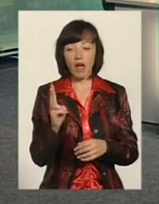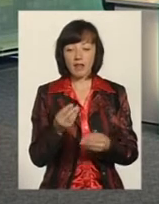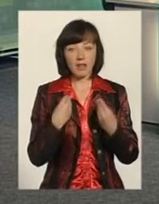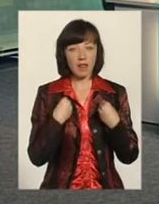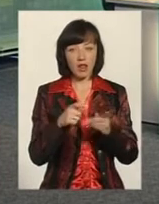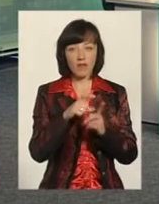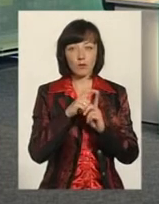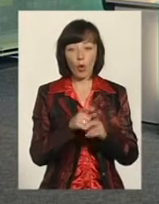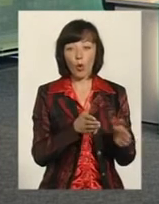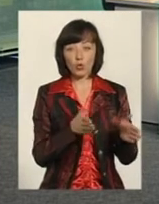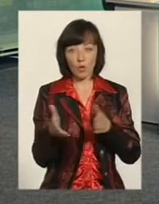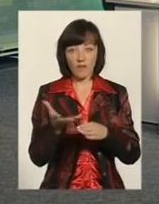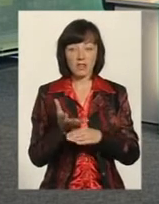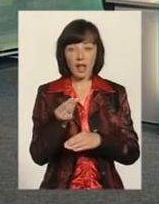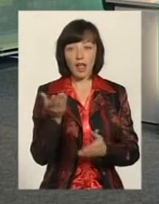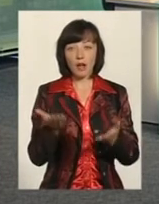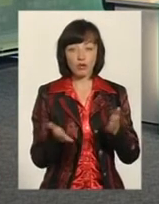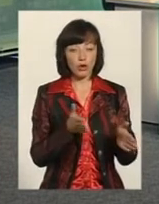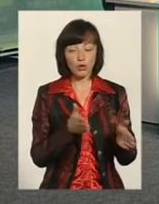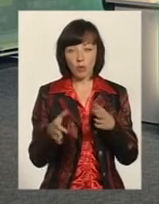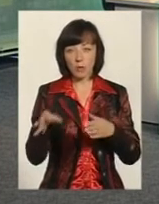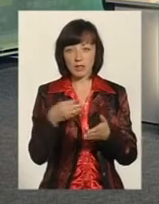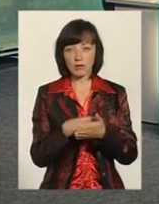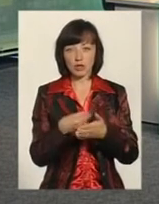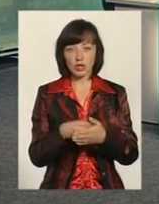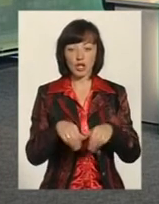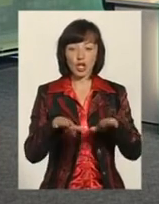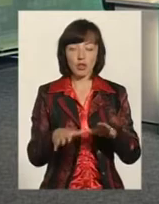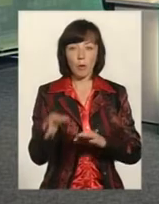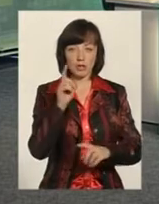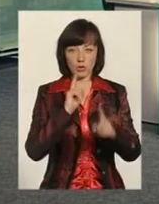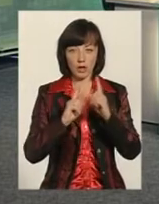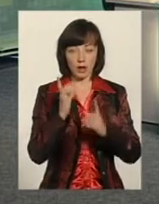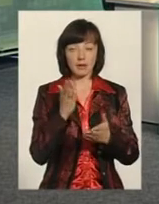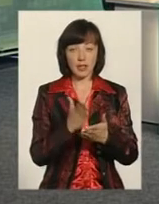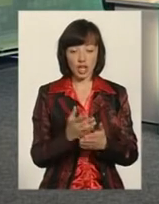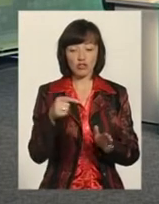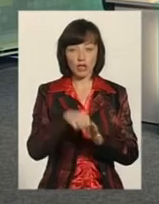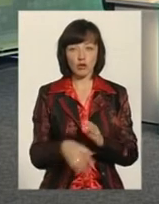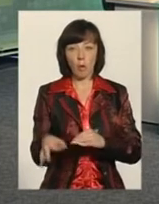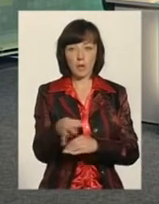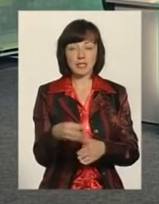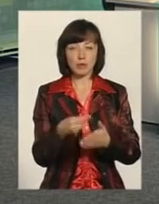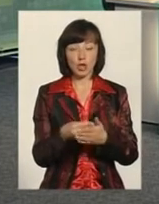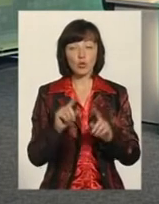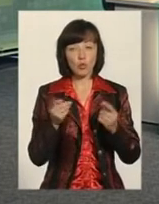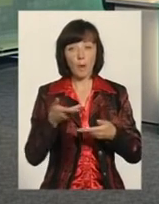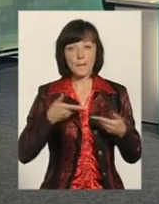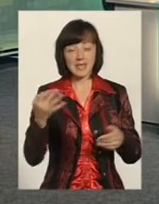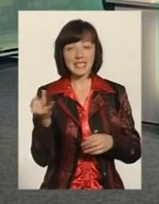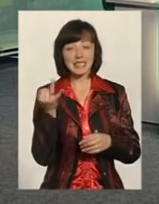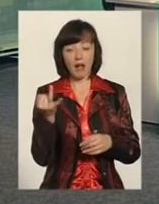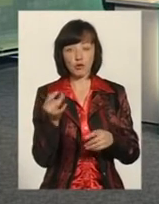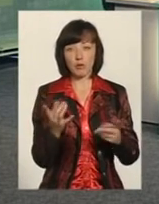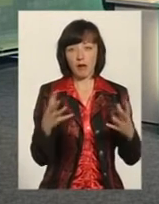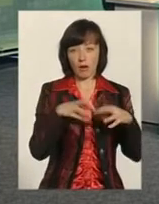це фінансувати. Якщо не готова, значить тоді обласний бюджет, бо рішення обласної ради є, значить обласний бюджет. Тому ми зацікавлені. Це